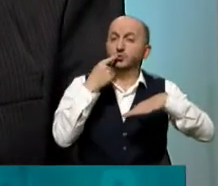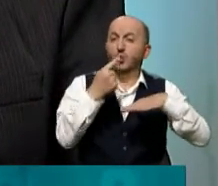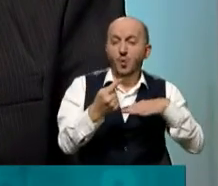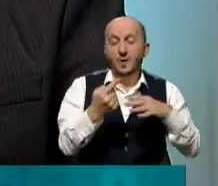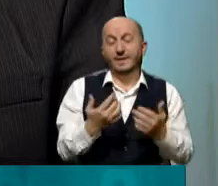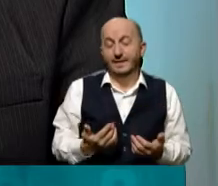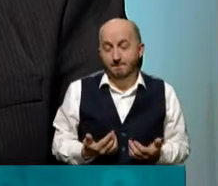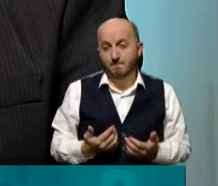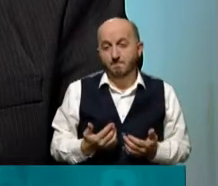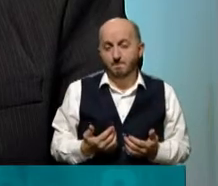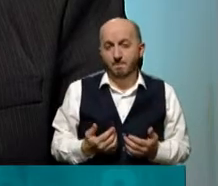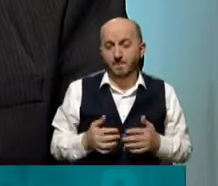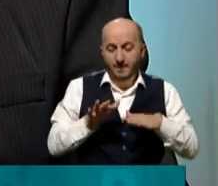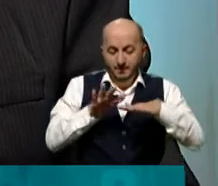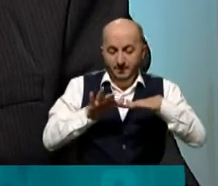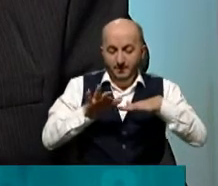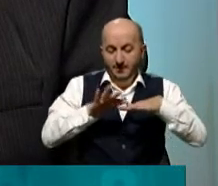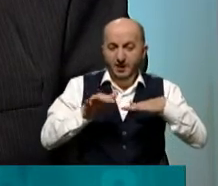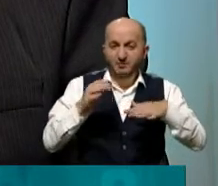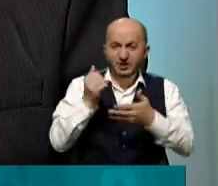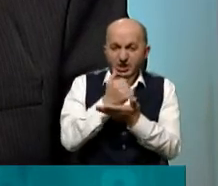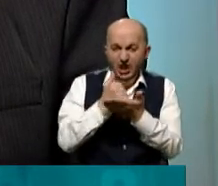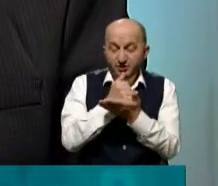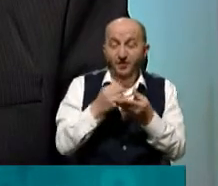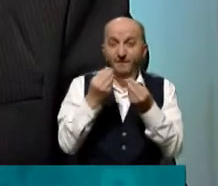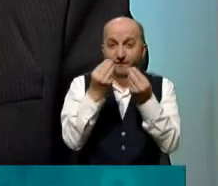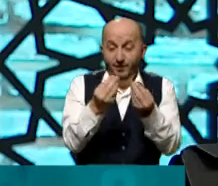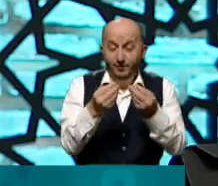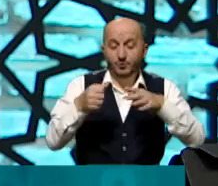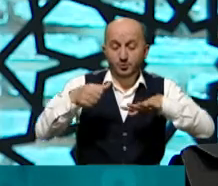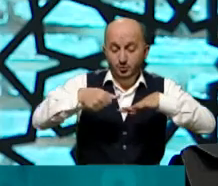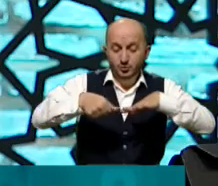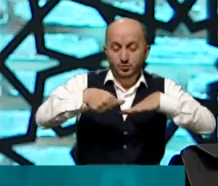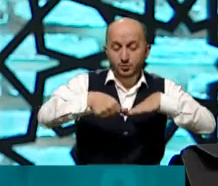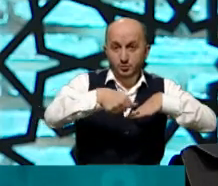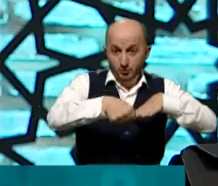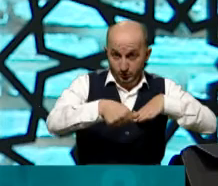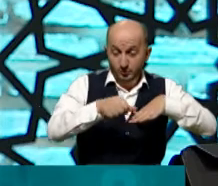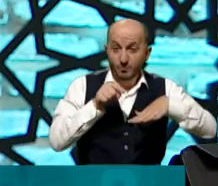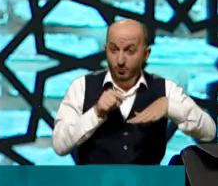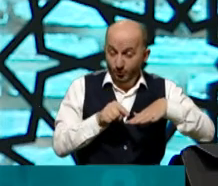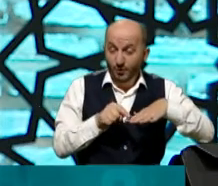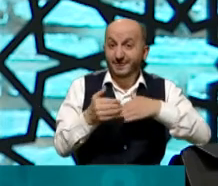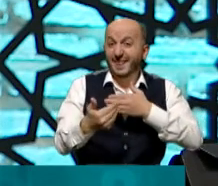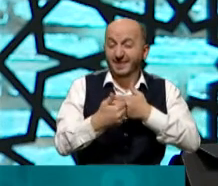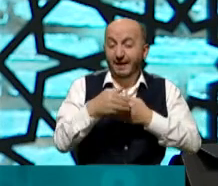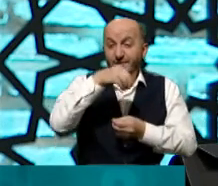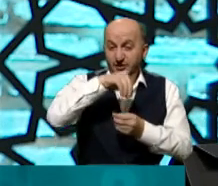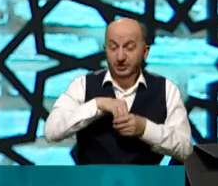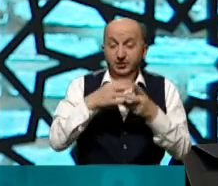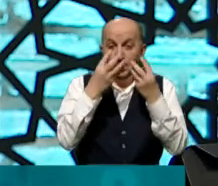bir bakıma bir tabaka oluşturan bir ilaç veriyor. Evet. Bunu kullanıyoruz. Bunu kullanmak tedavi amaçlı olduğu